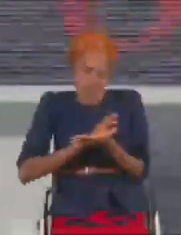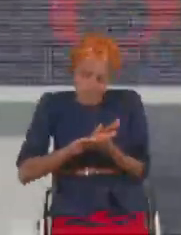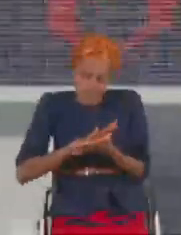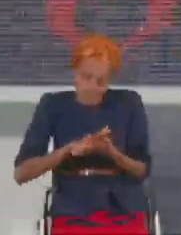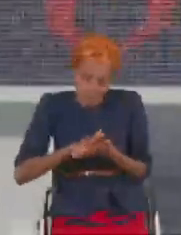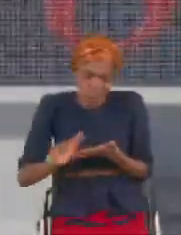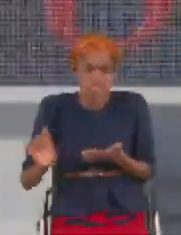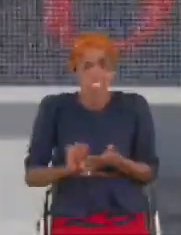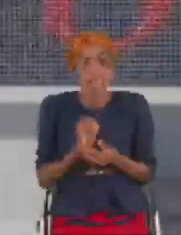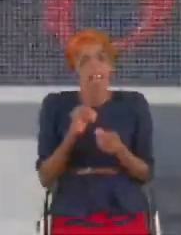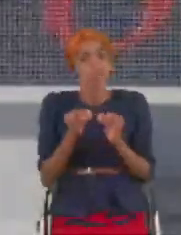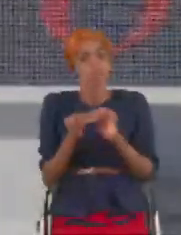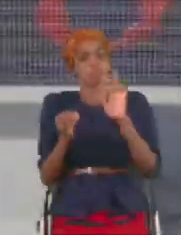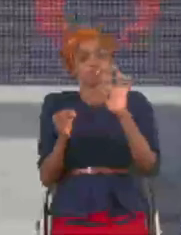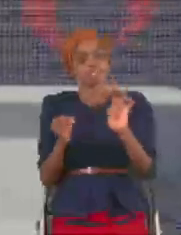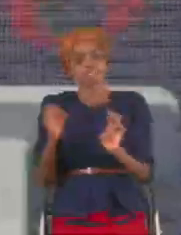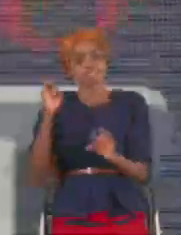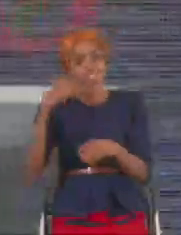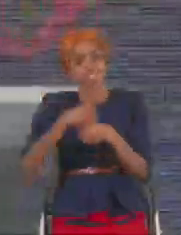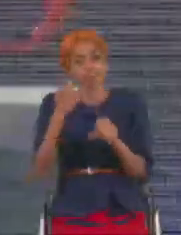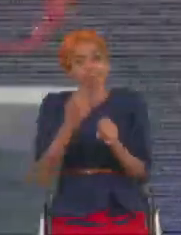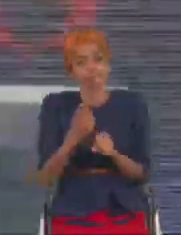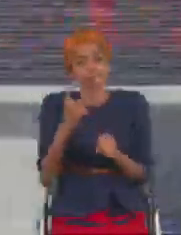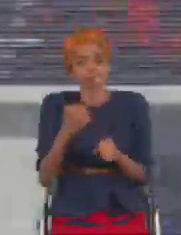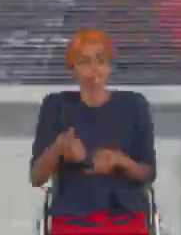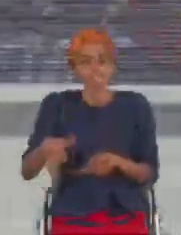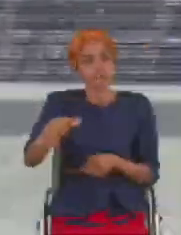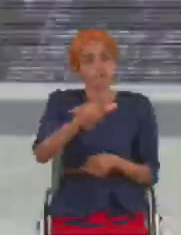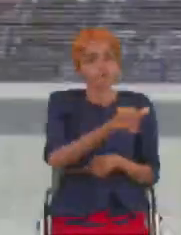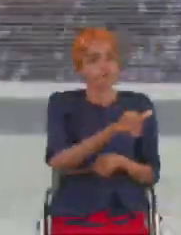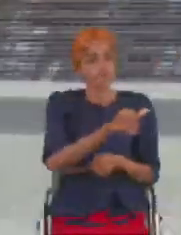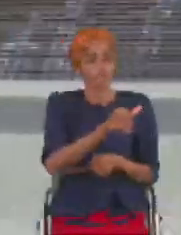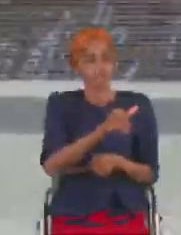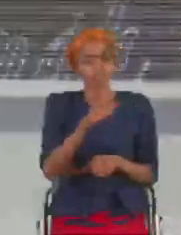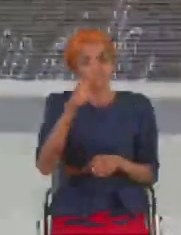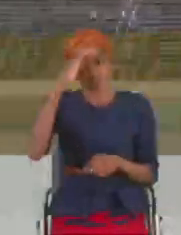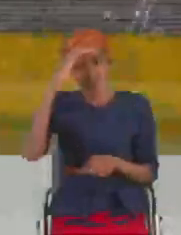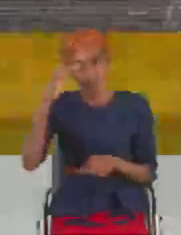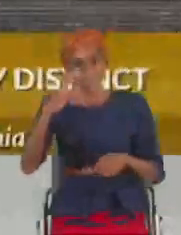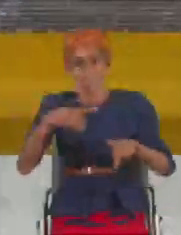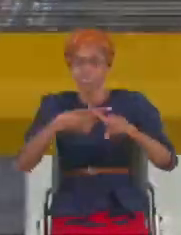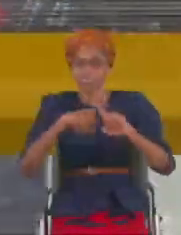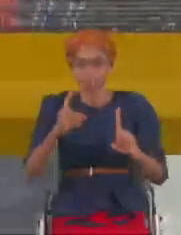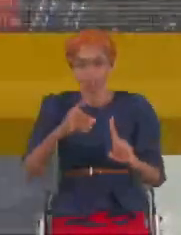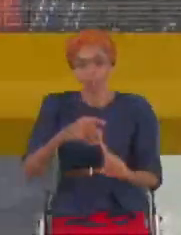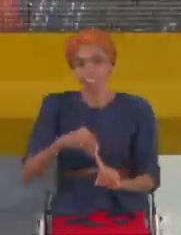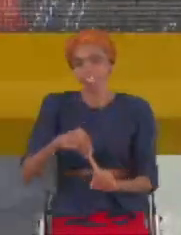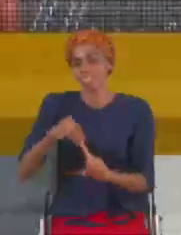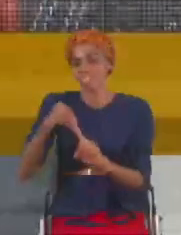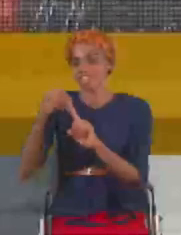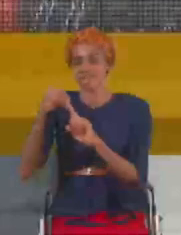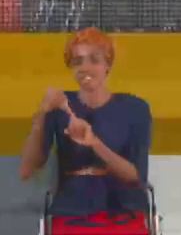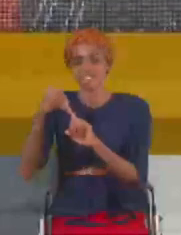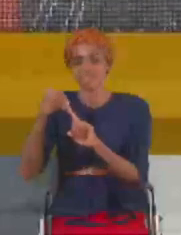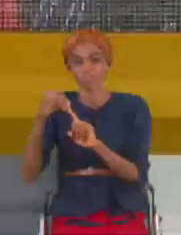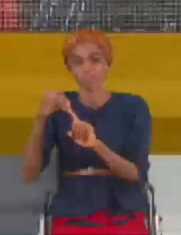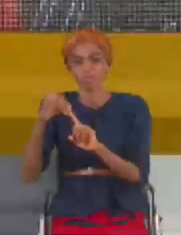rappellera rendent les raboutet aplani ensuite iran iran l'ordinaire distincts